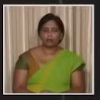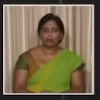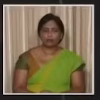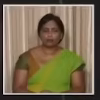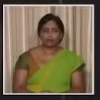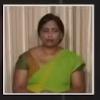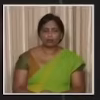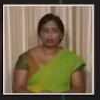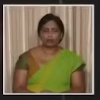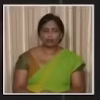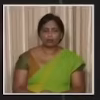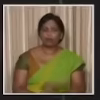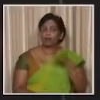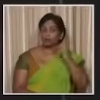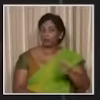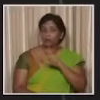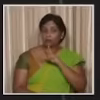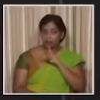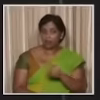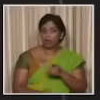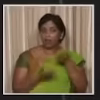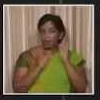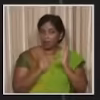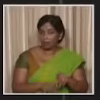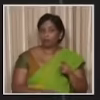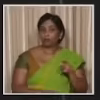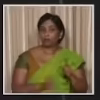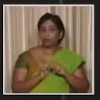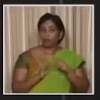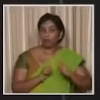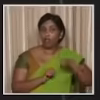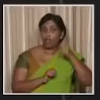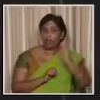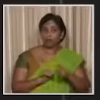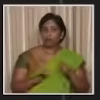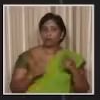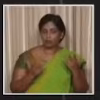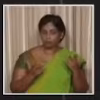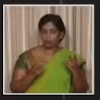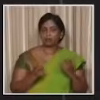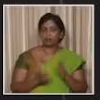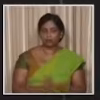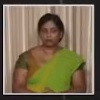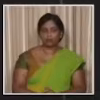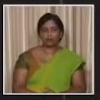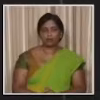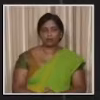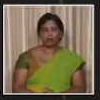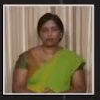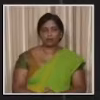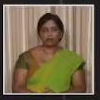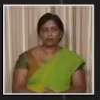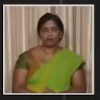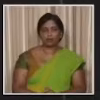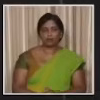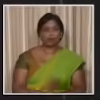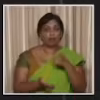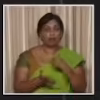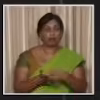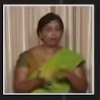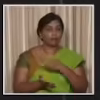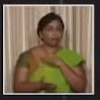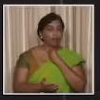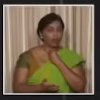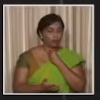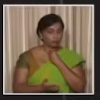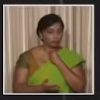අවසන් කරනවා. මේකේ තියෙන නිර්දේශය තමයි අන්තිමේට මේ මණ්ඩලයේ අනුමැතිය නැහැ කියන කාරණේ ගරු නියෝජ කතානායකතුමනේ අස්සන් ලේකන ව්‍යාජයි. හොඳයි බොහොම සිත